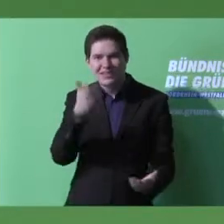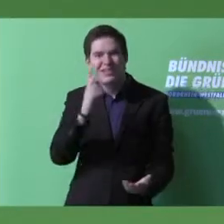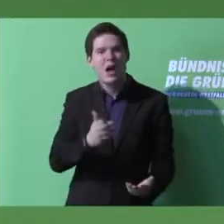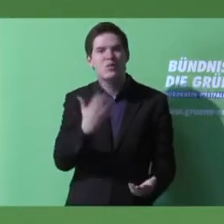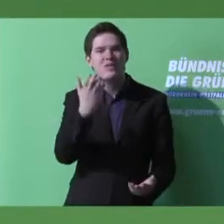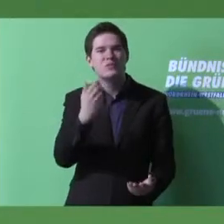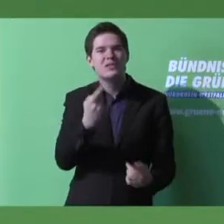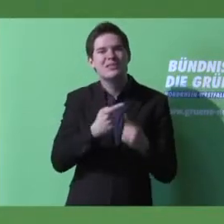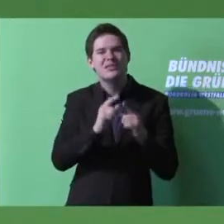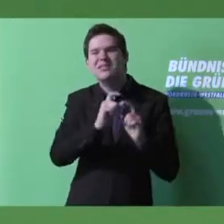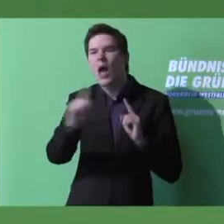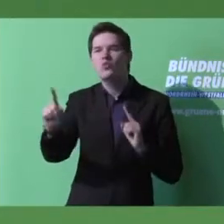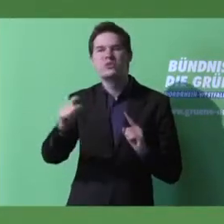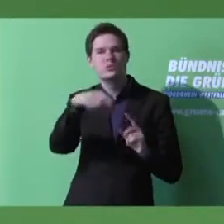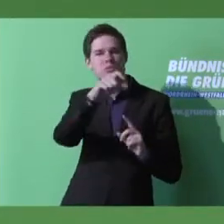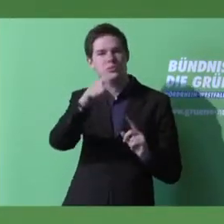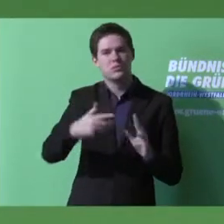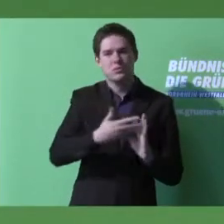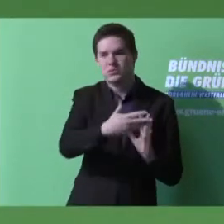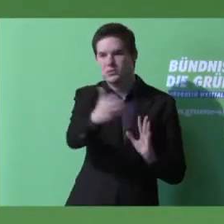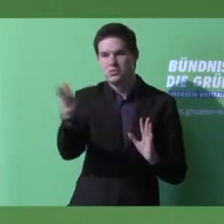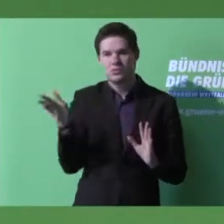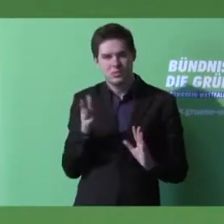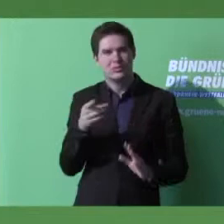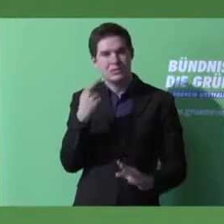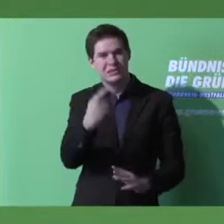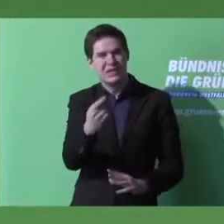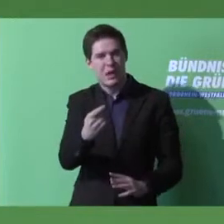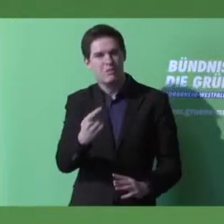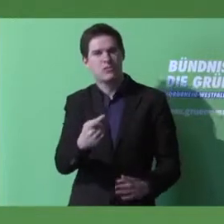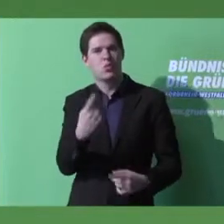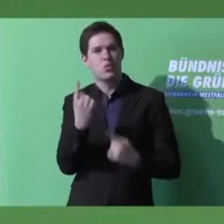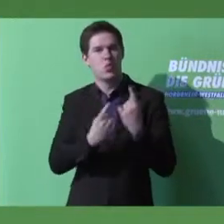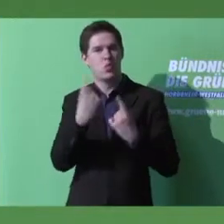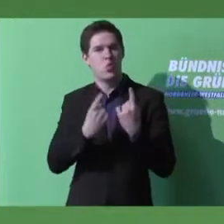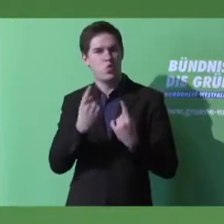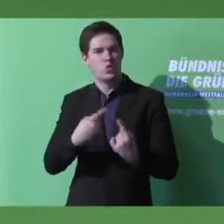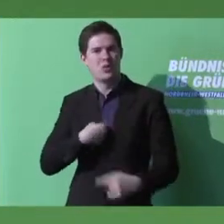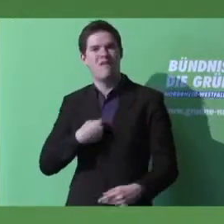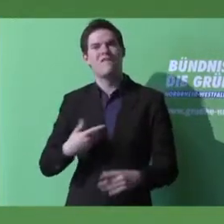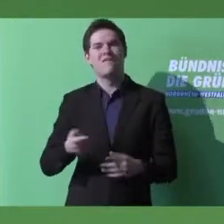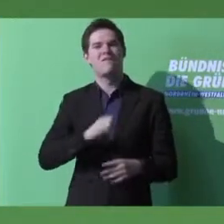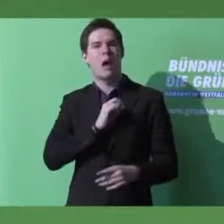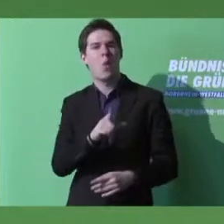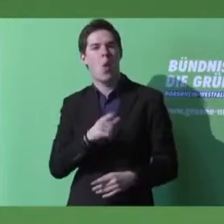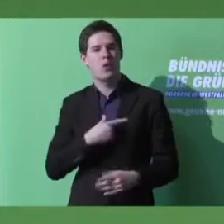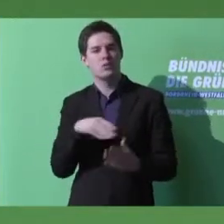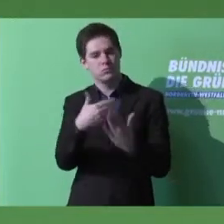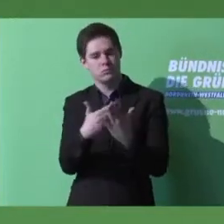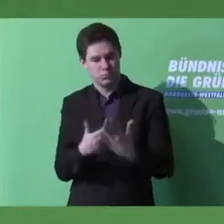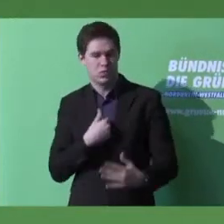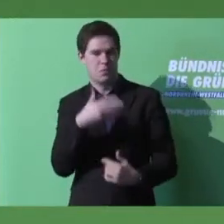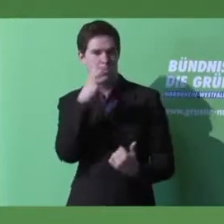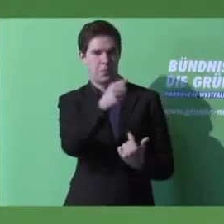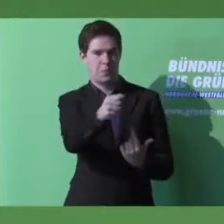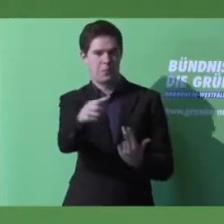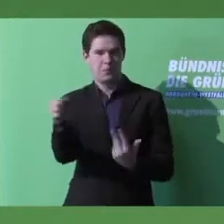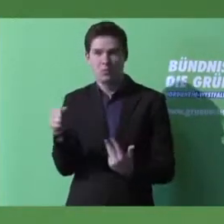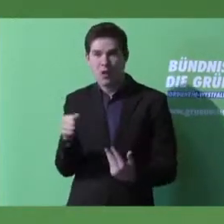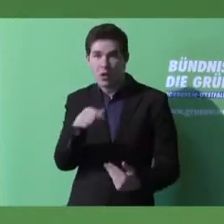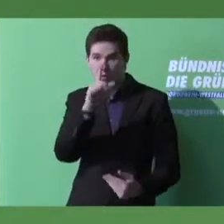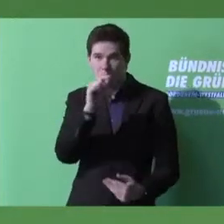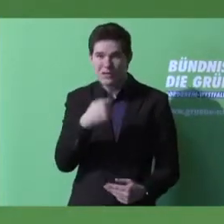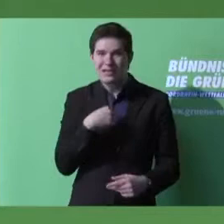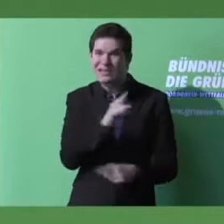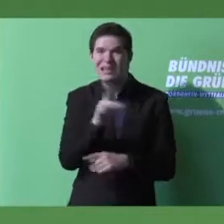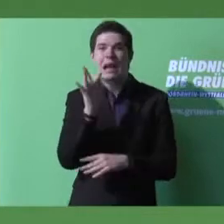350.000 Menschen sind diejenigen, die von der grünen Vermögensabgabe erfasst werden. Und wir machen das nicht, weil wir was dagegen haben, dass